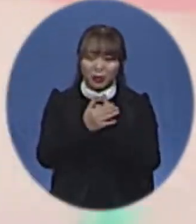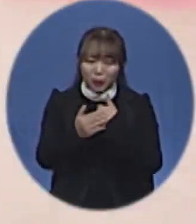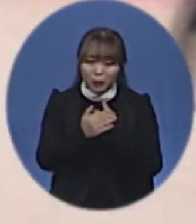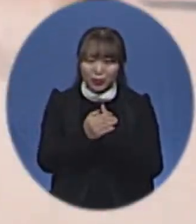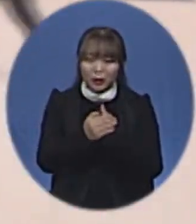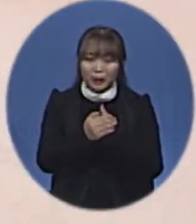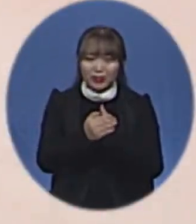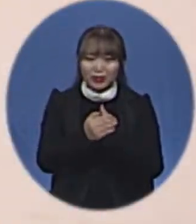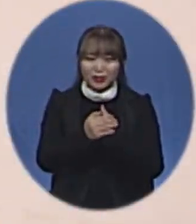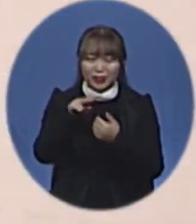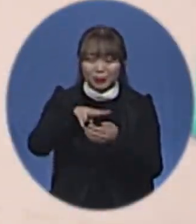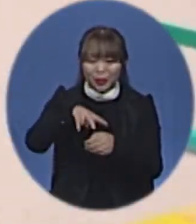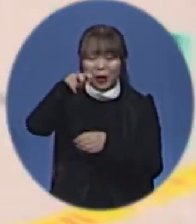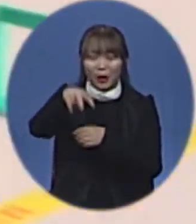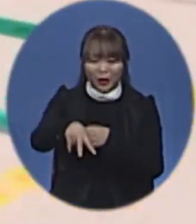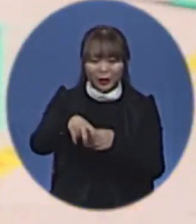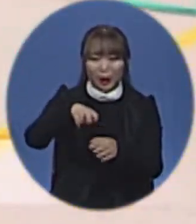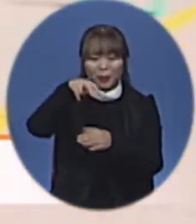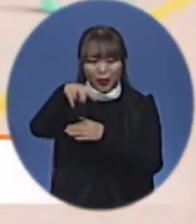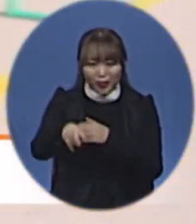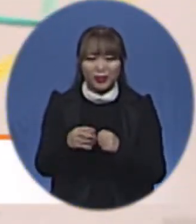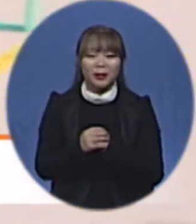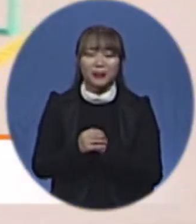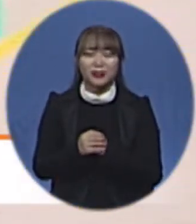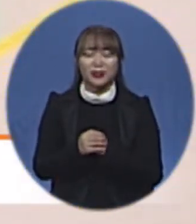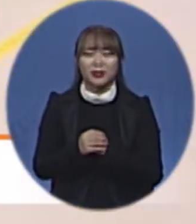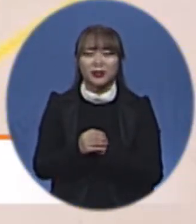도움으로 장애물을 폴짝폴짝 뛰어넘습니다.